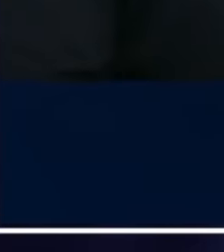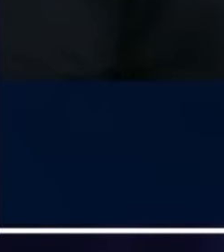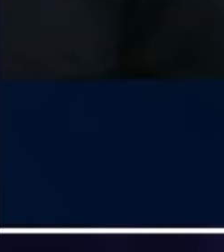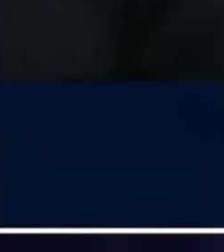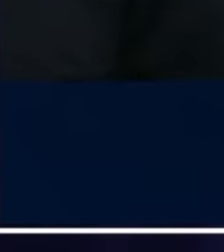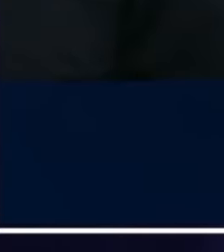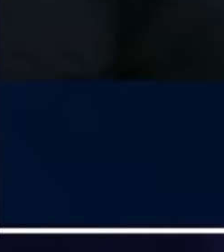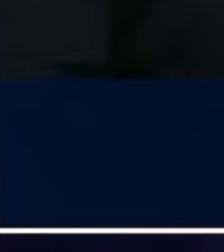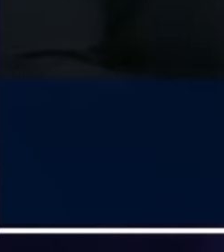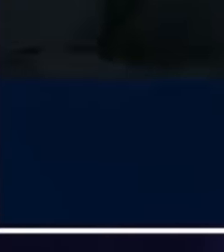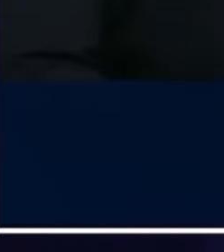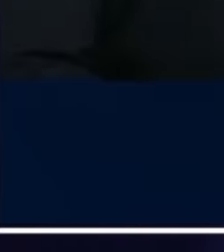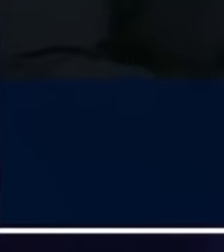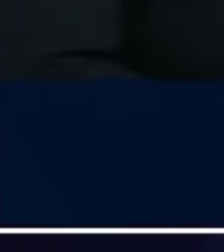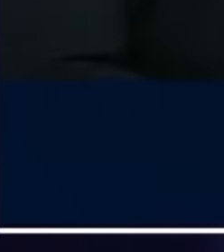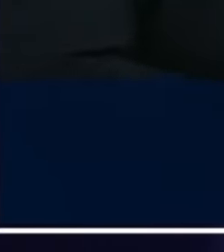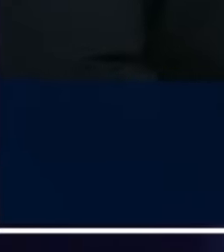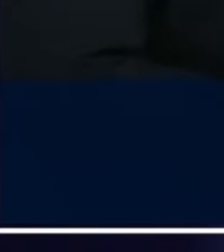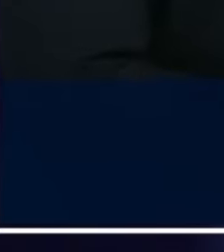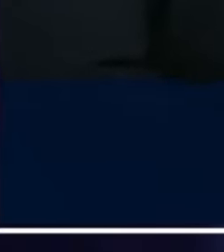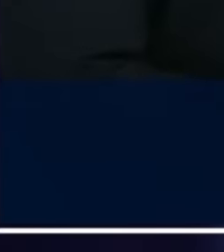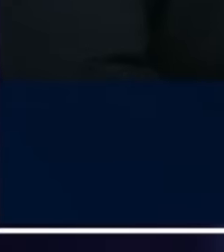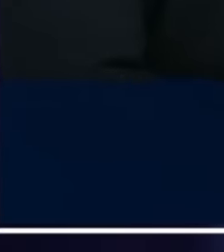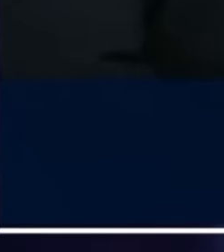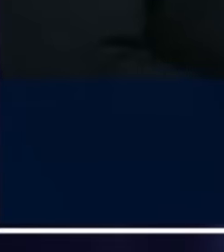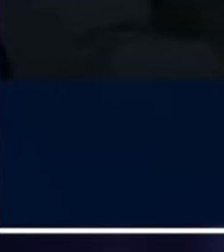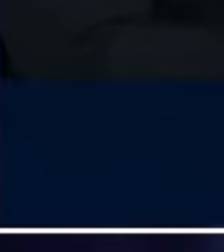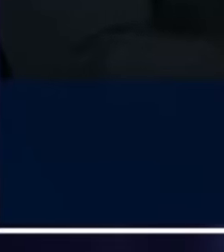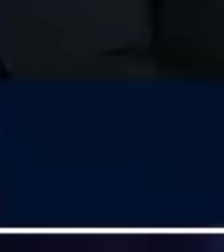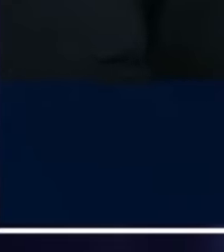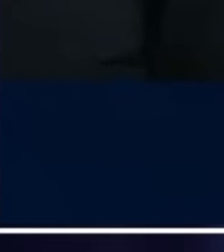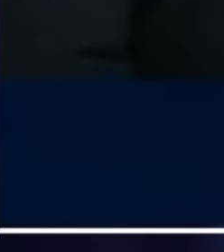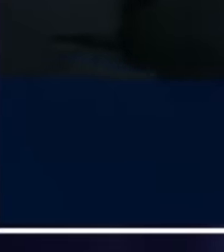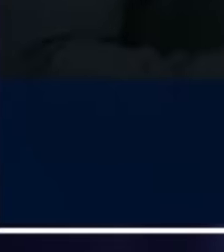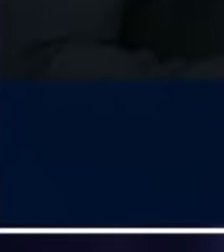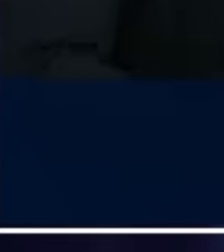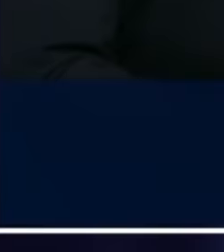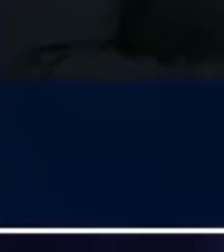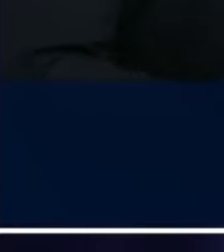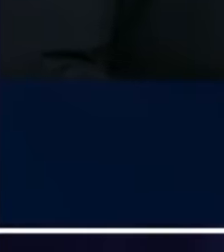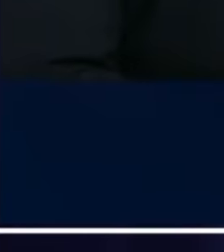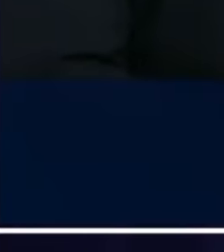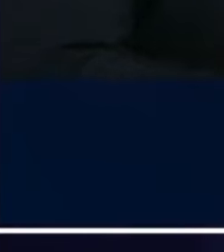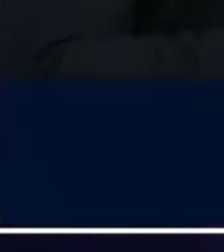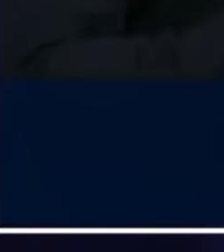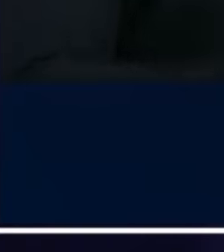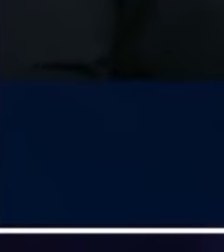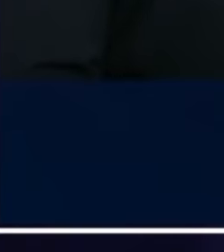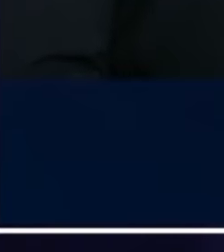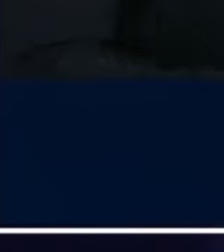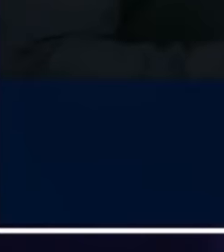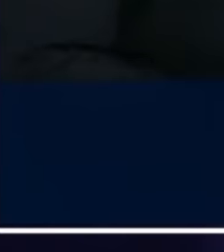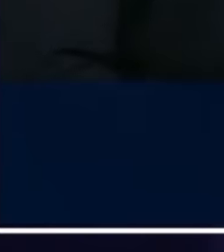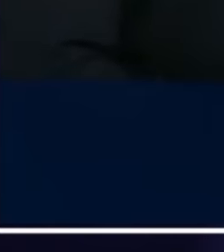בימים האחרונים לשרי הממשלה, אומרים להם, למעשה, האסטרטגיה של ישראל כרגע זה התחסנות, זה מדיניות בידודים אולי יותר